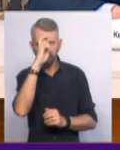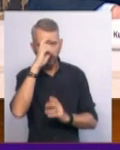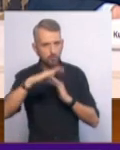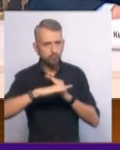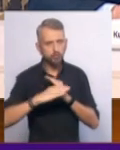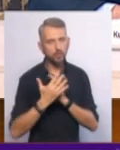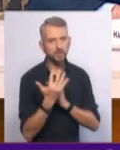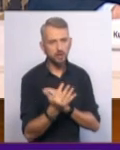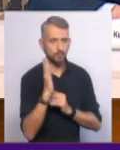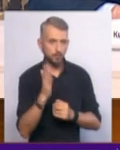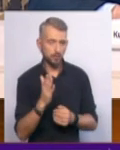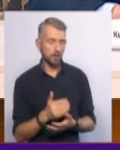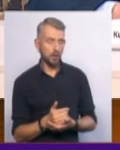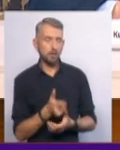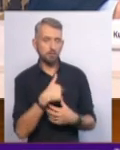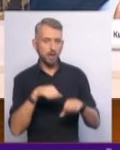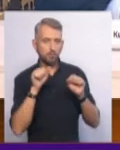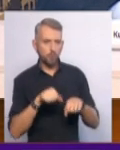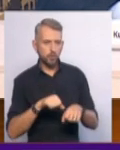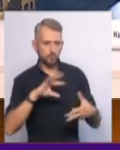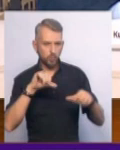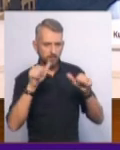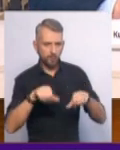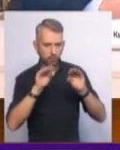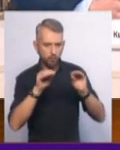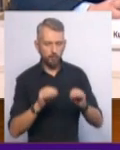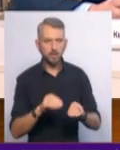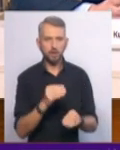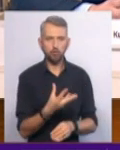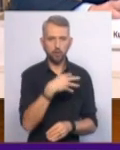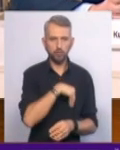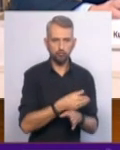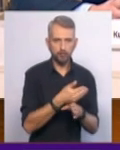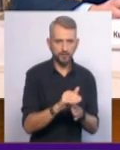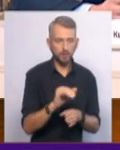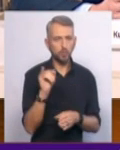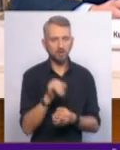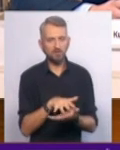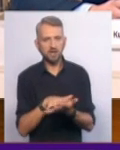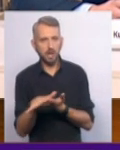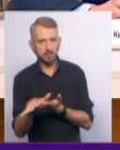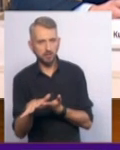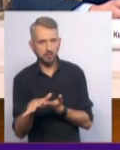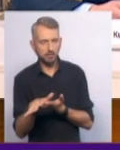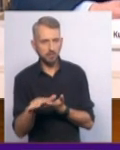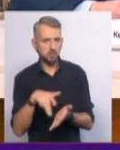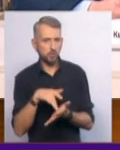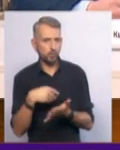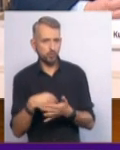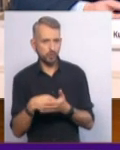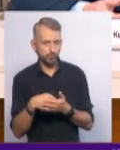і так далі. Ми зможемо сформувати як дохідну частину, так і видатки міського